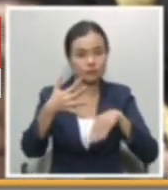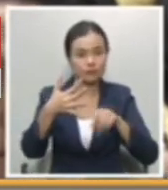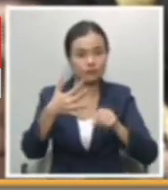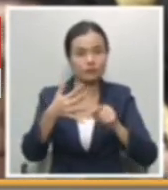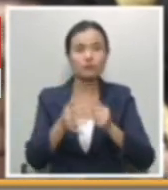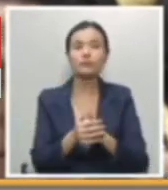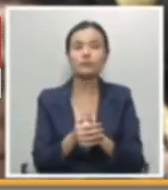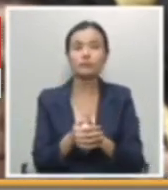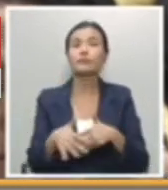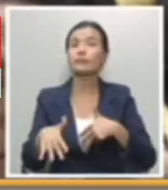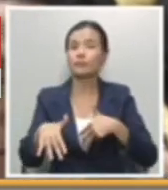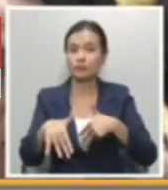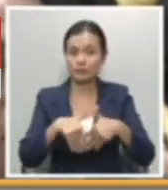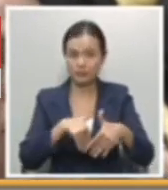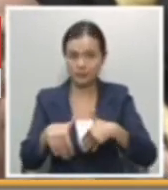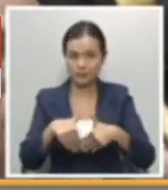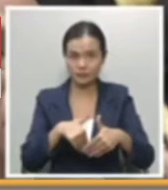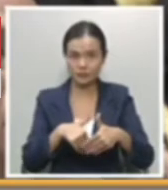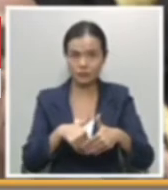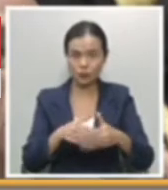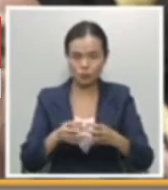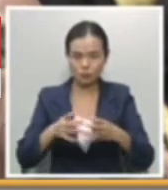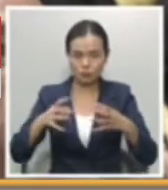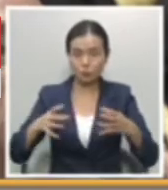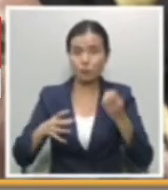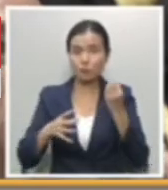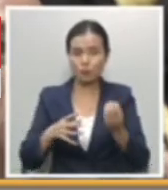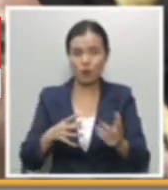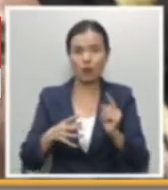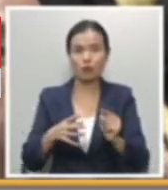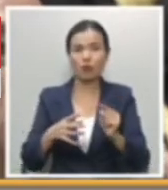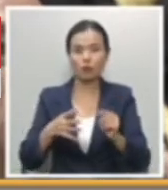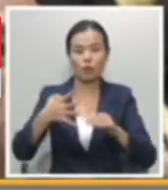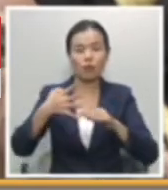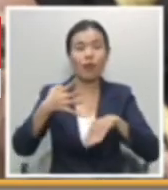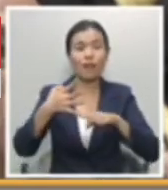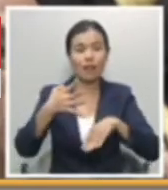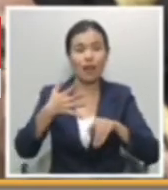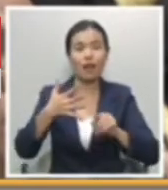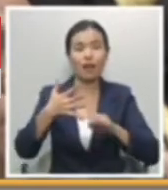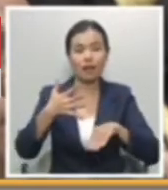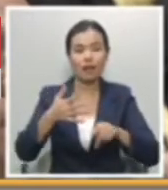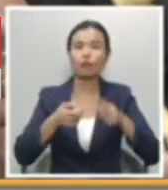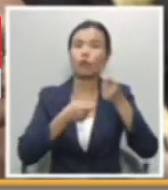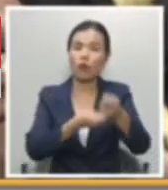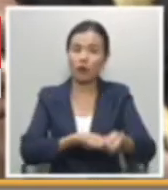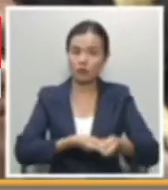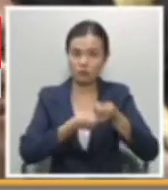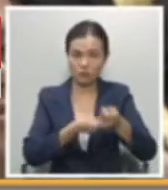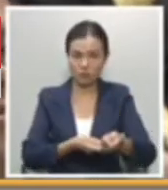ชาซึ่งประชากรส่วนใหญ่ของระดับล่างนั้นก็คือเกษตรกร